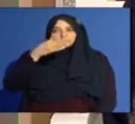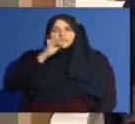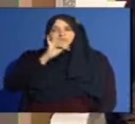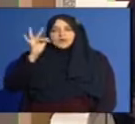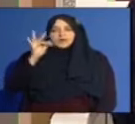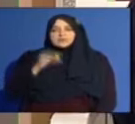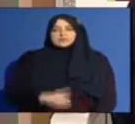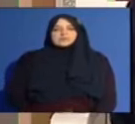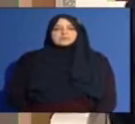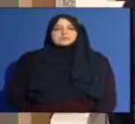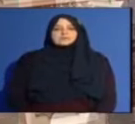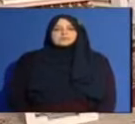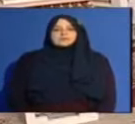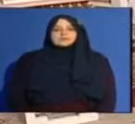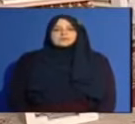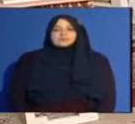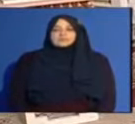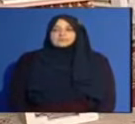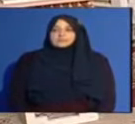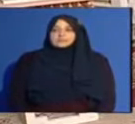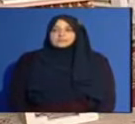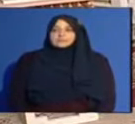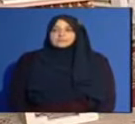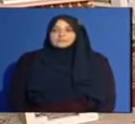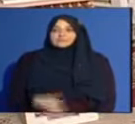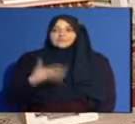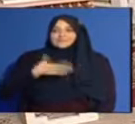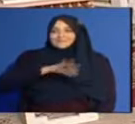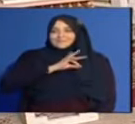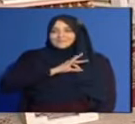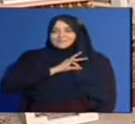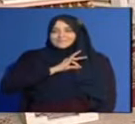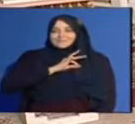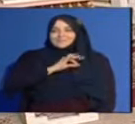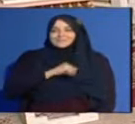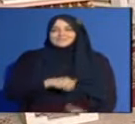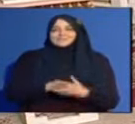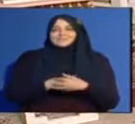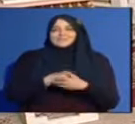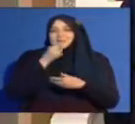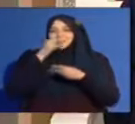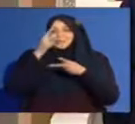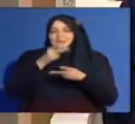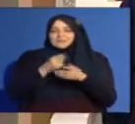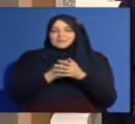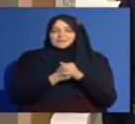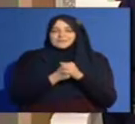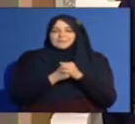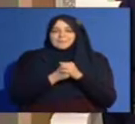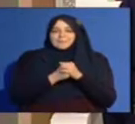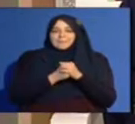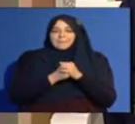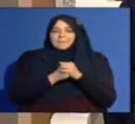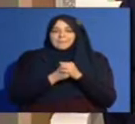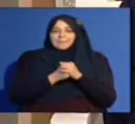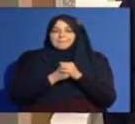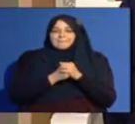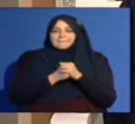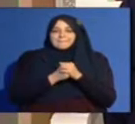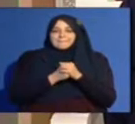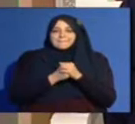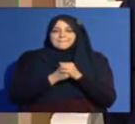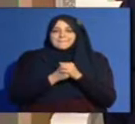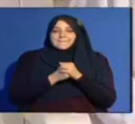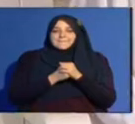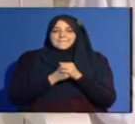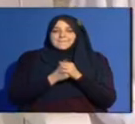فرنسا. السلام عليكم كريم. وعليكم السلام أخت نجد. مرحبا بك أخي، تفضل إذا كان عندك قضية نحن تفضل.